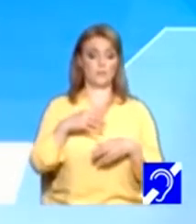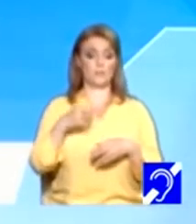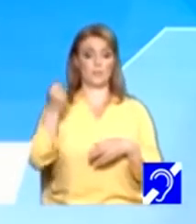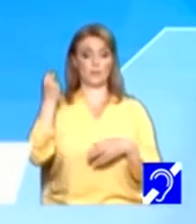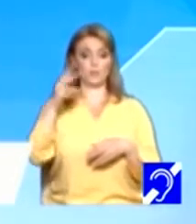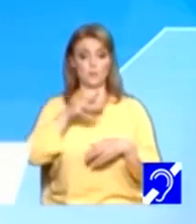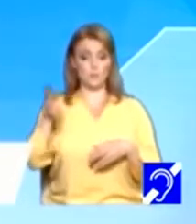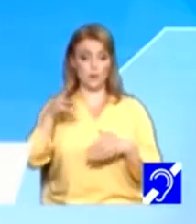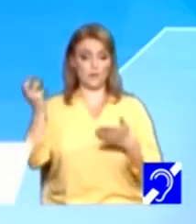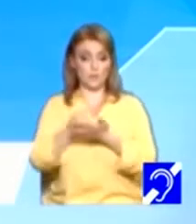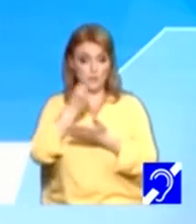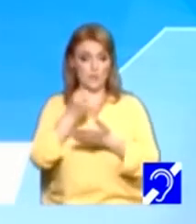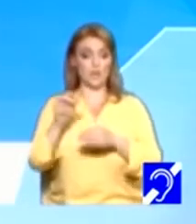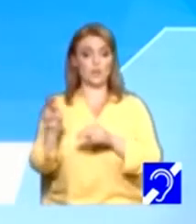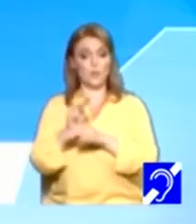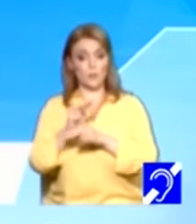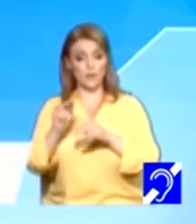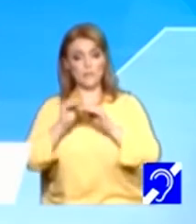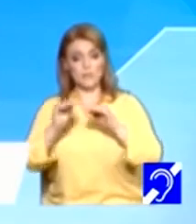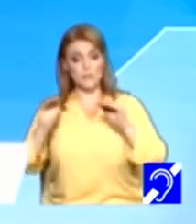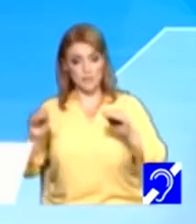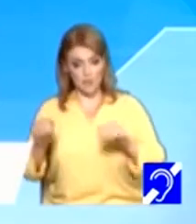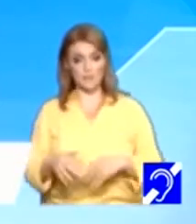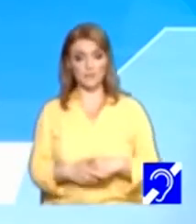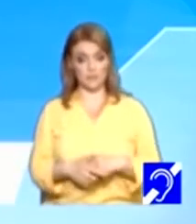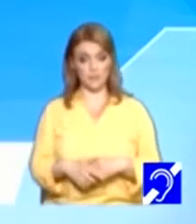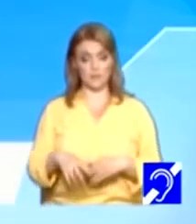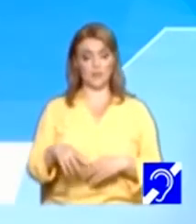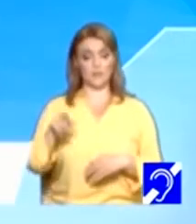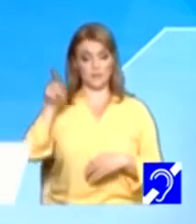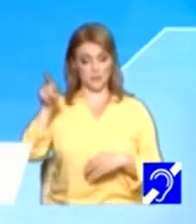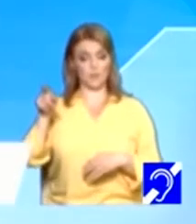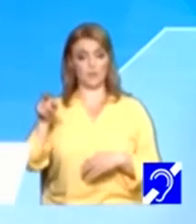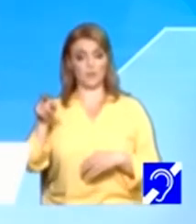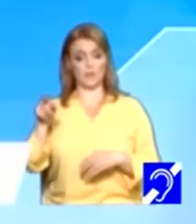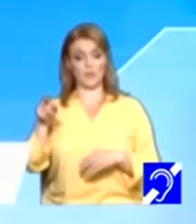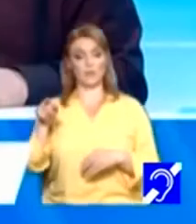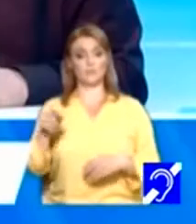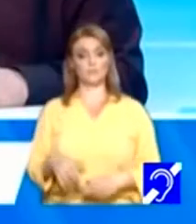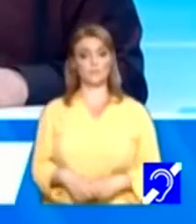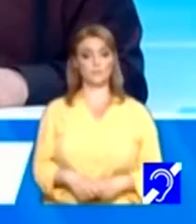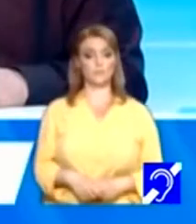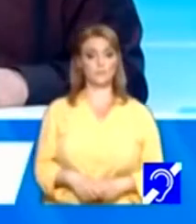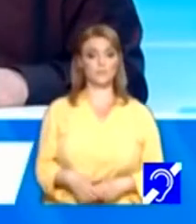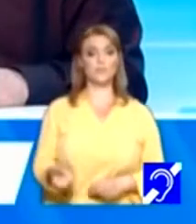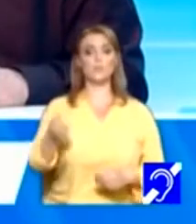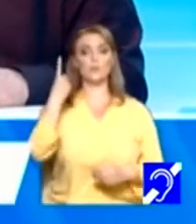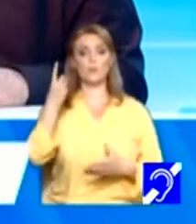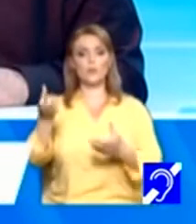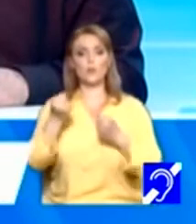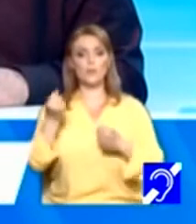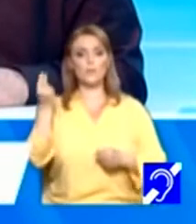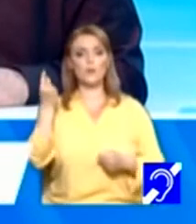milioane s-au obținut pentru reparația grădiniței din sectorul Lupoaica, municipiul Orhei. S-au obținut de unde s-au